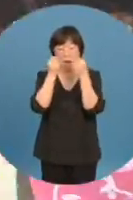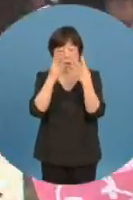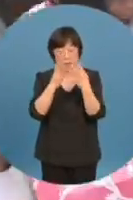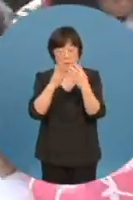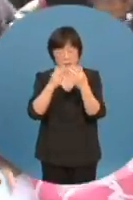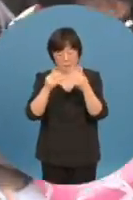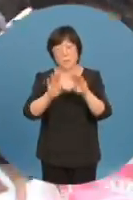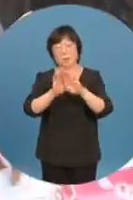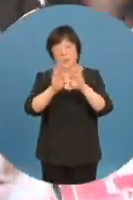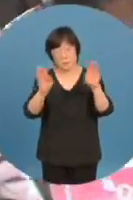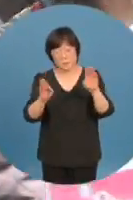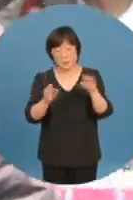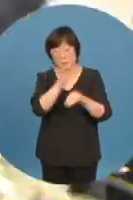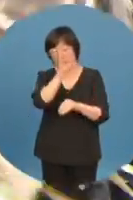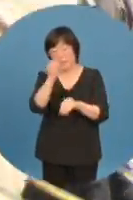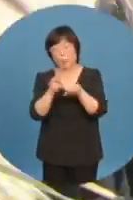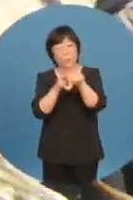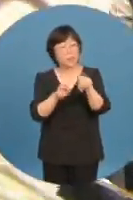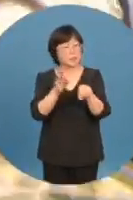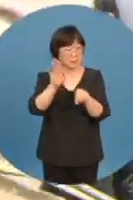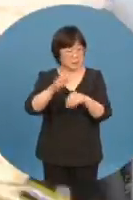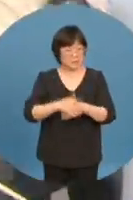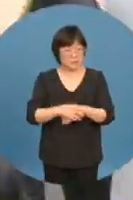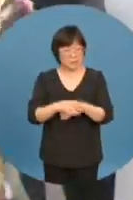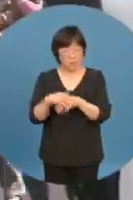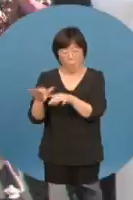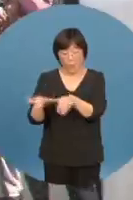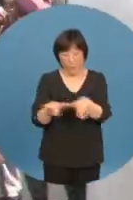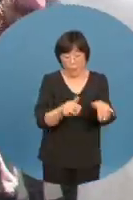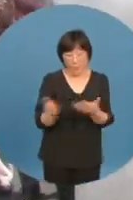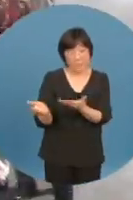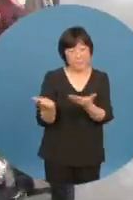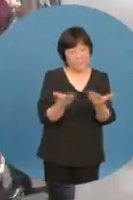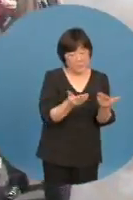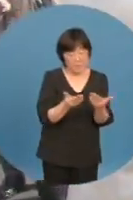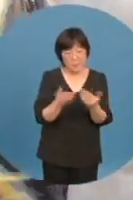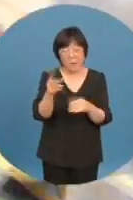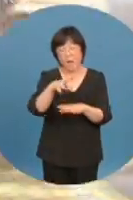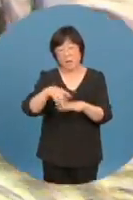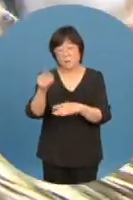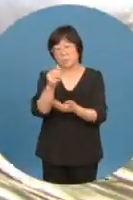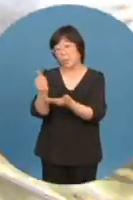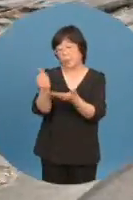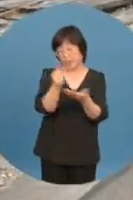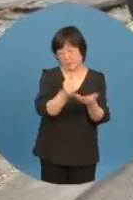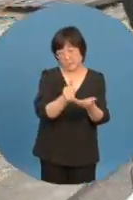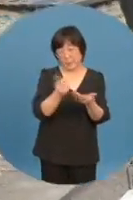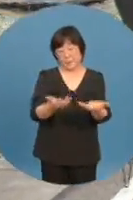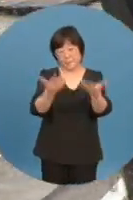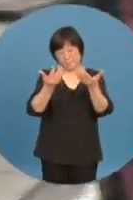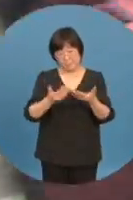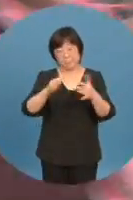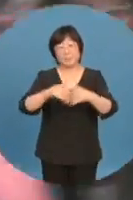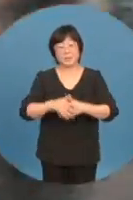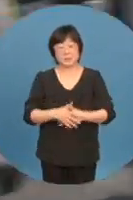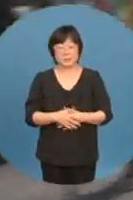に運行開始した観光列車です。妖怪たちに出迎えられて第1号のお客さんがやってき